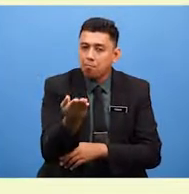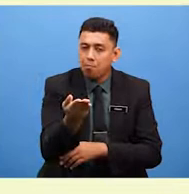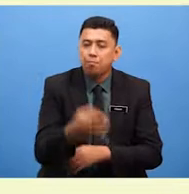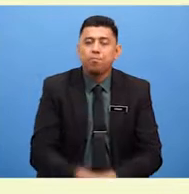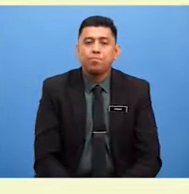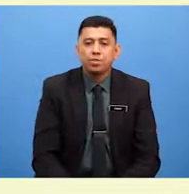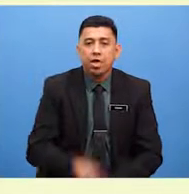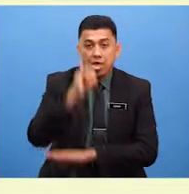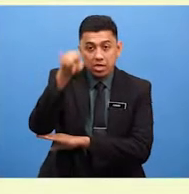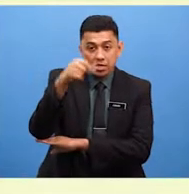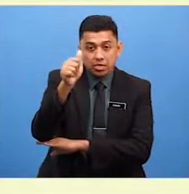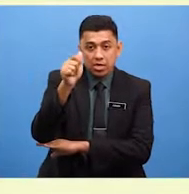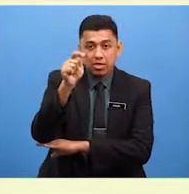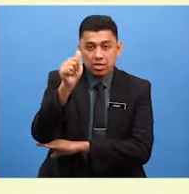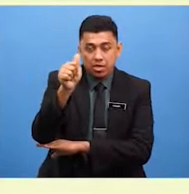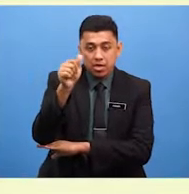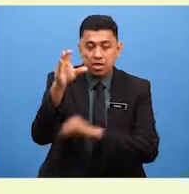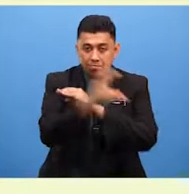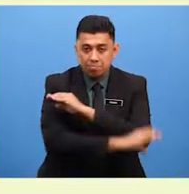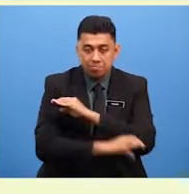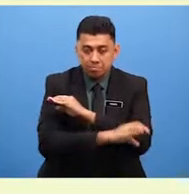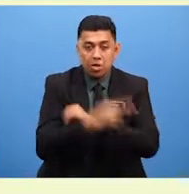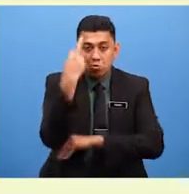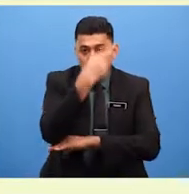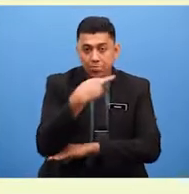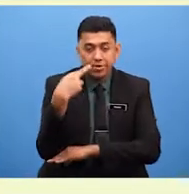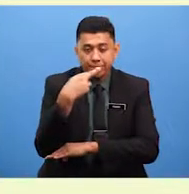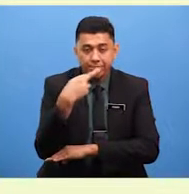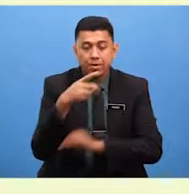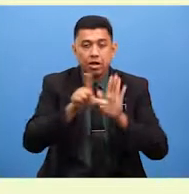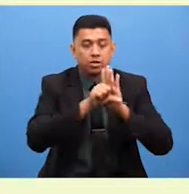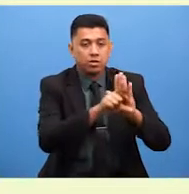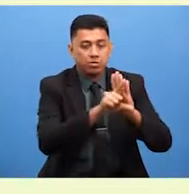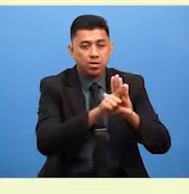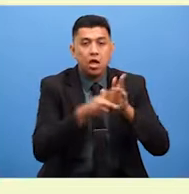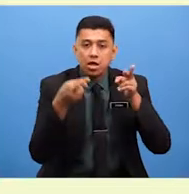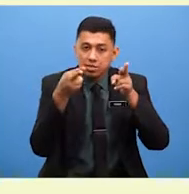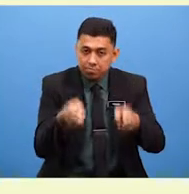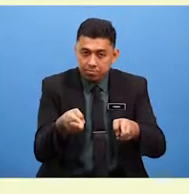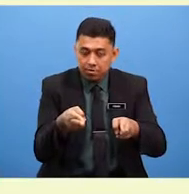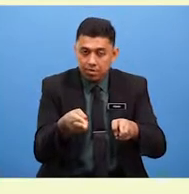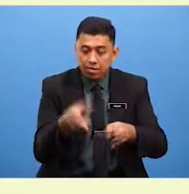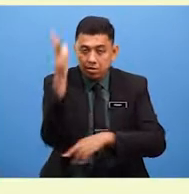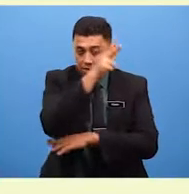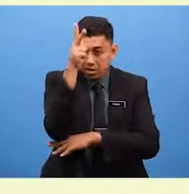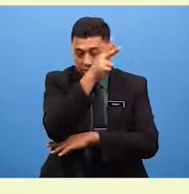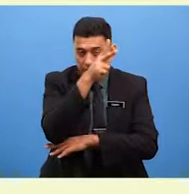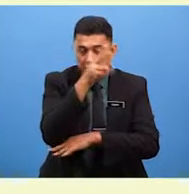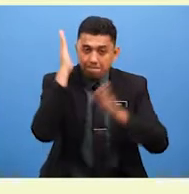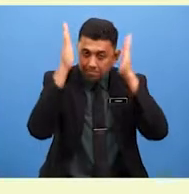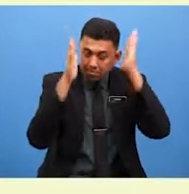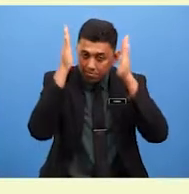ini adalah jata negara. Jata negara merupakan lambang rasmi kerajaan